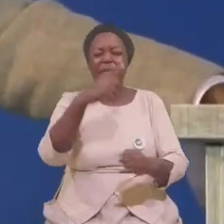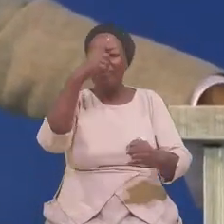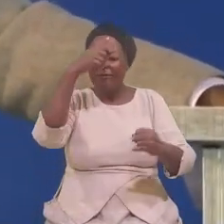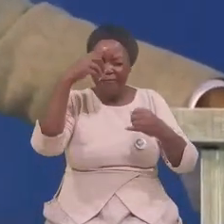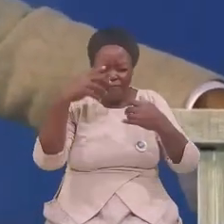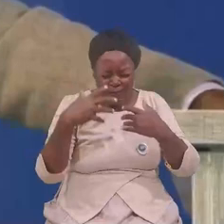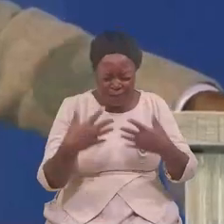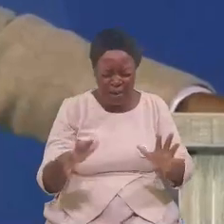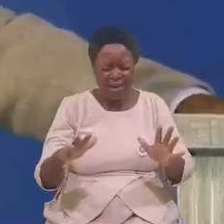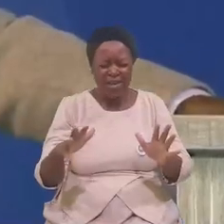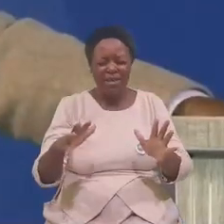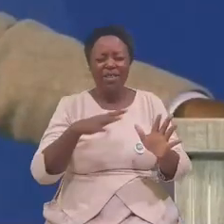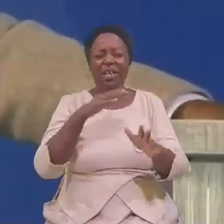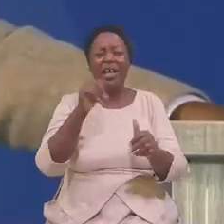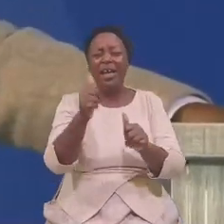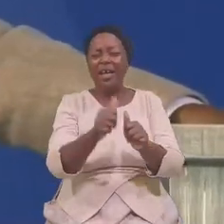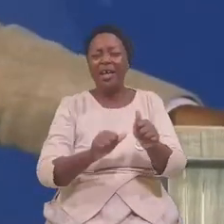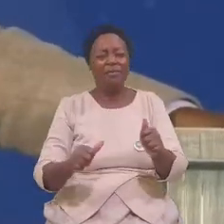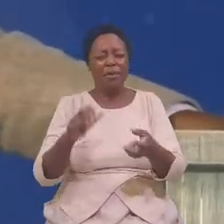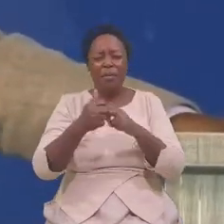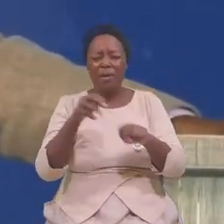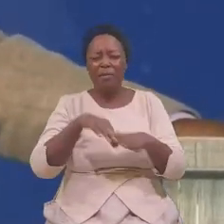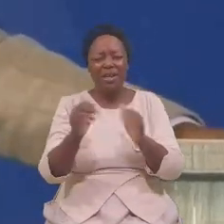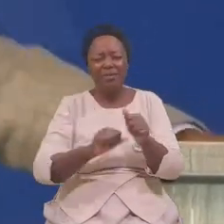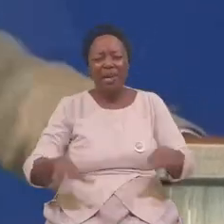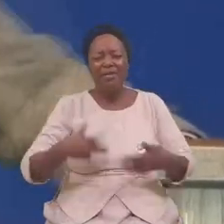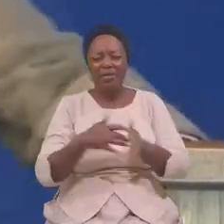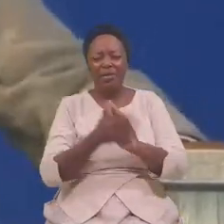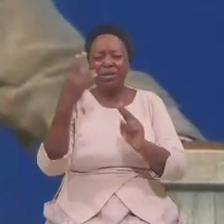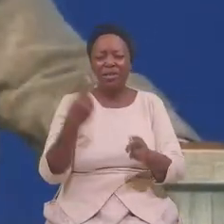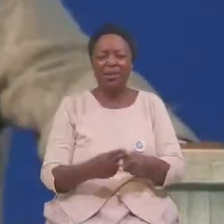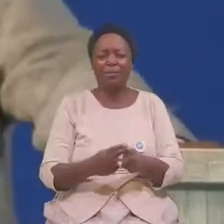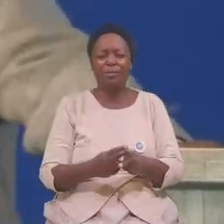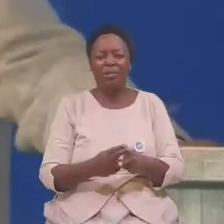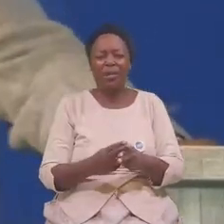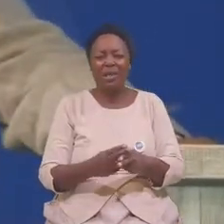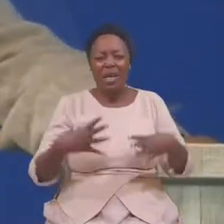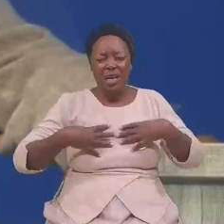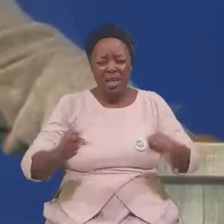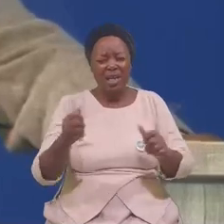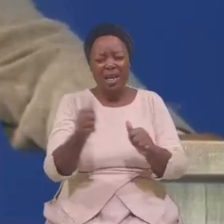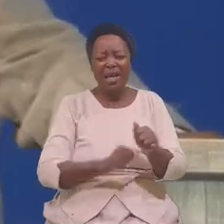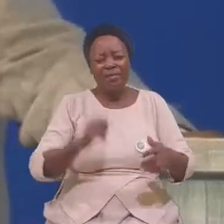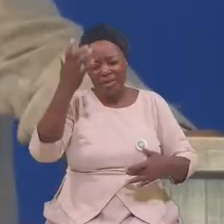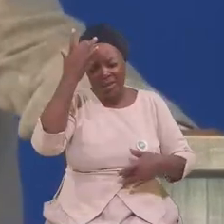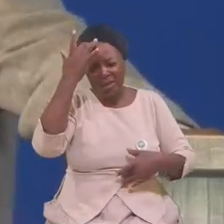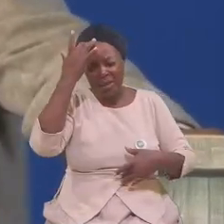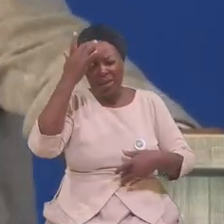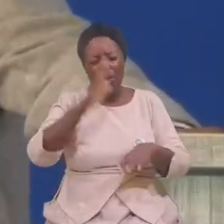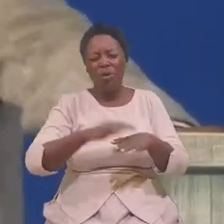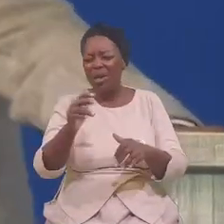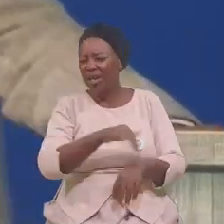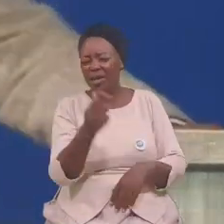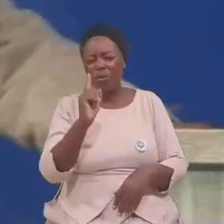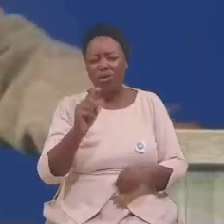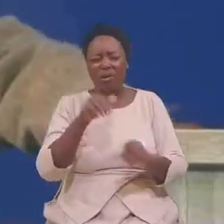finalise tout problème dans chaque vie, guérit chaque maladie de tout le monde